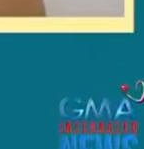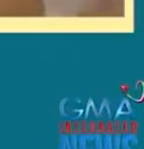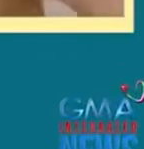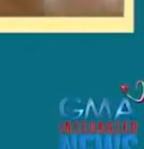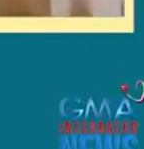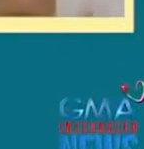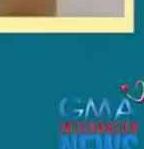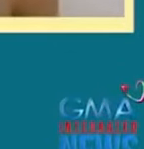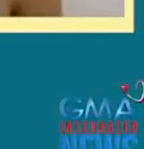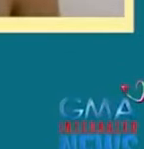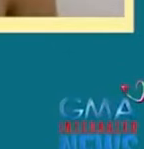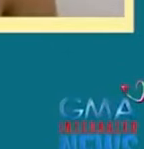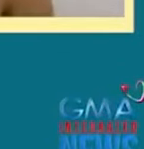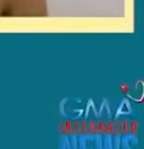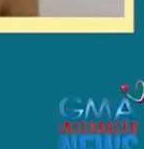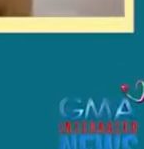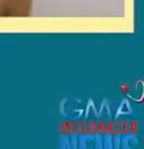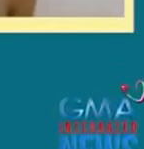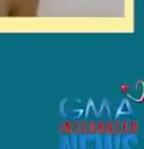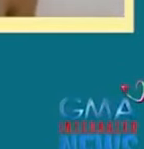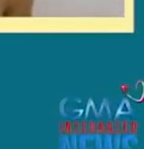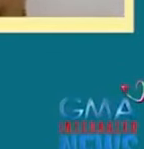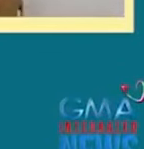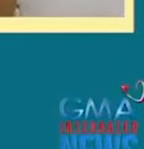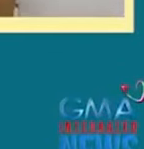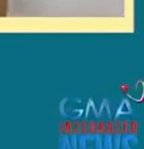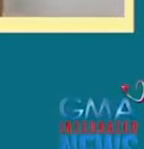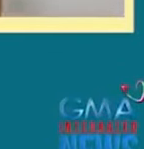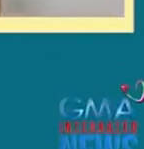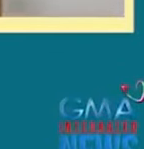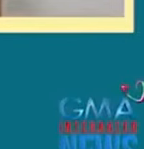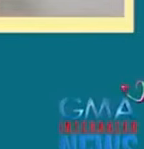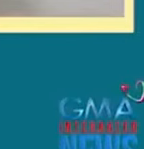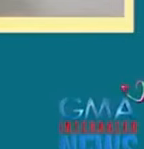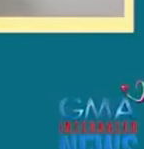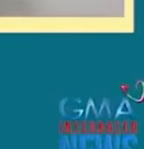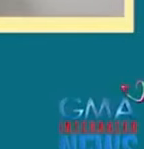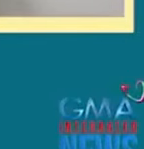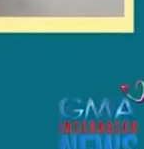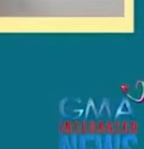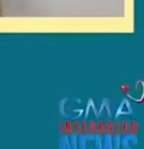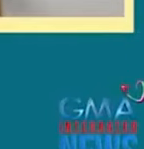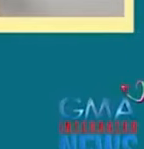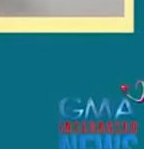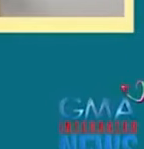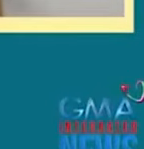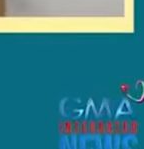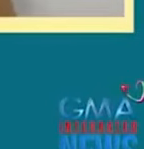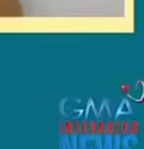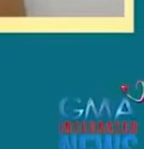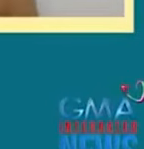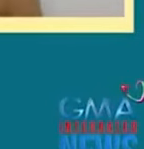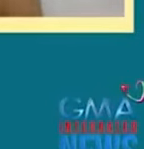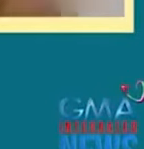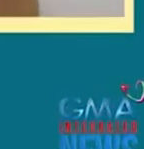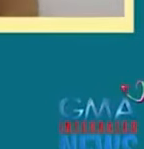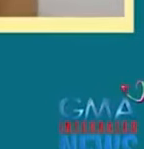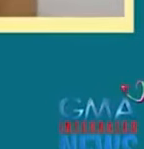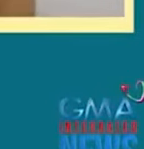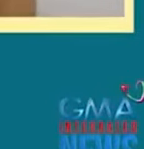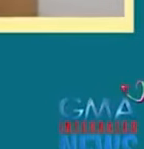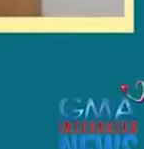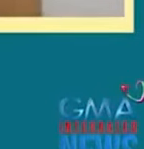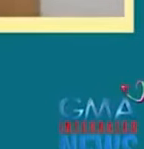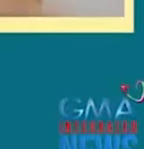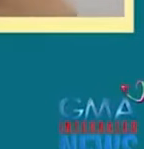tuwa. Oo, ganon. As in, legit, ganon. Sobrang tuwan-tuwa sila. Kasi bata pa lang kami. Kami na yung